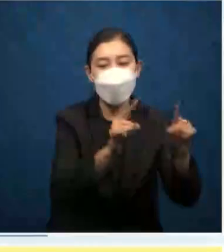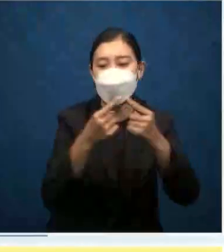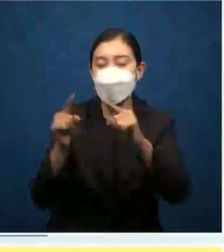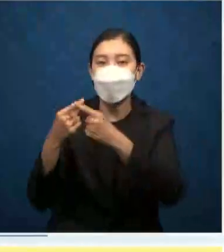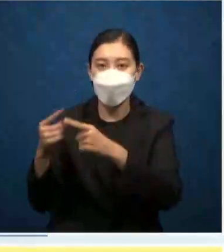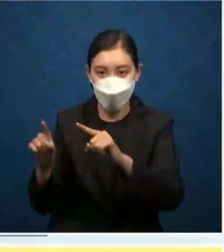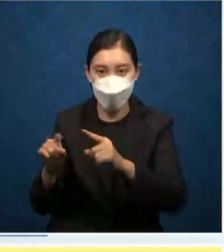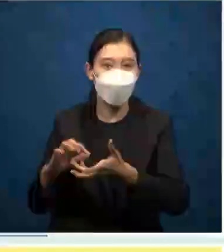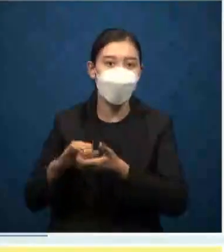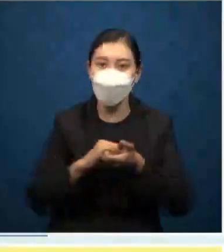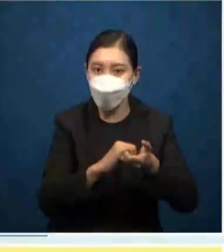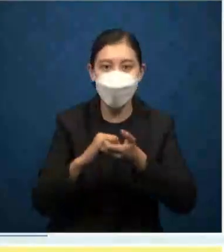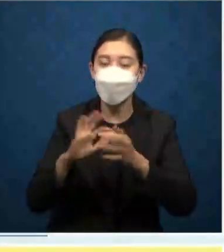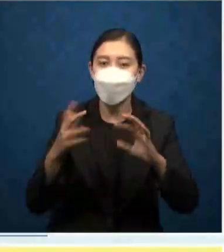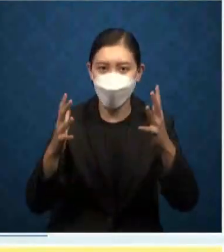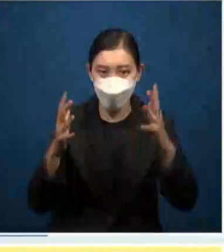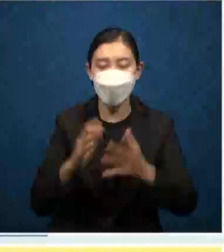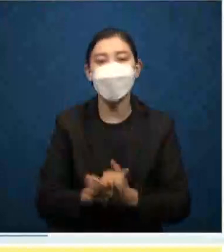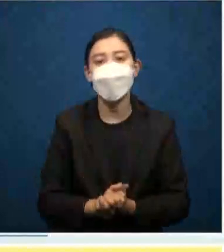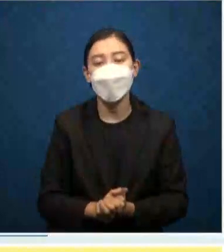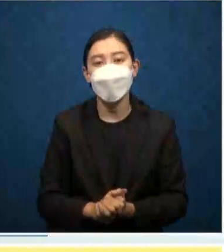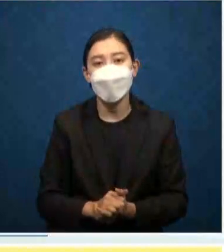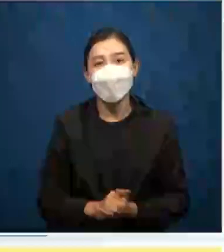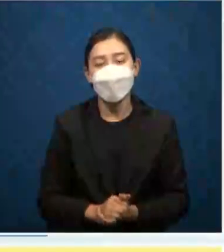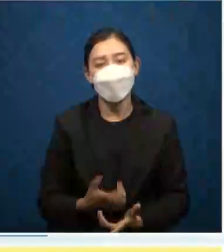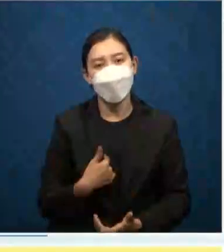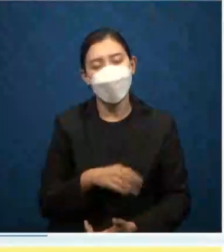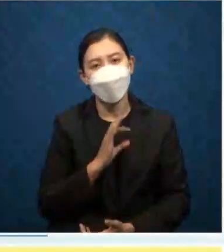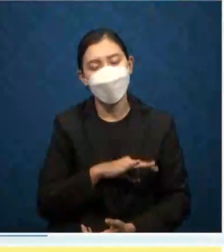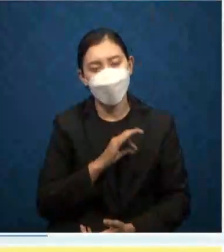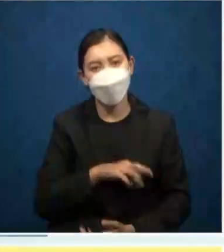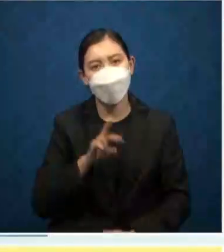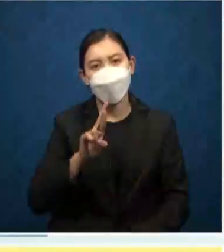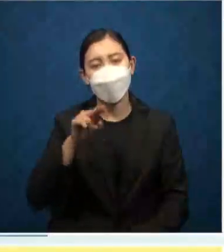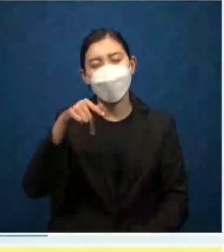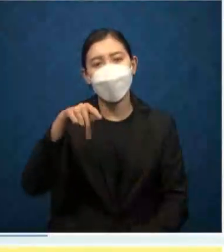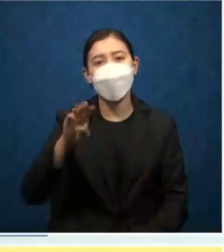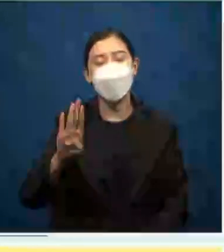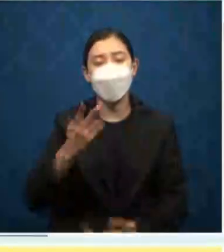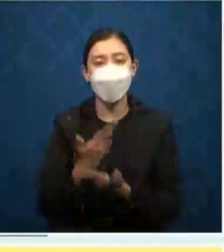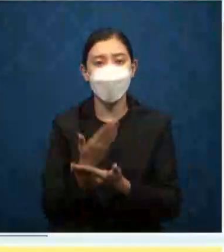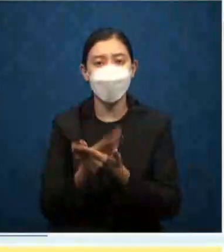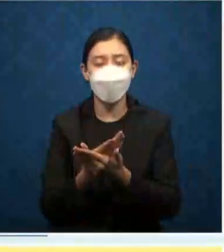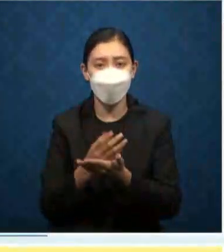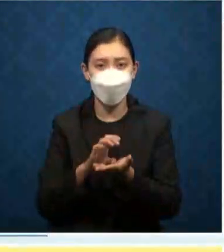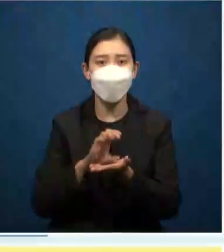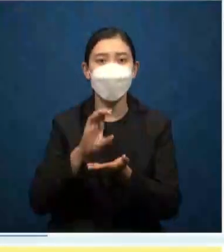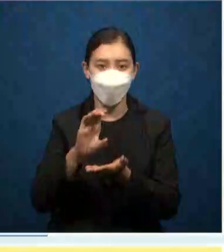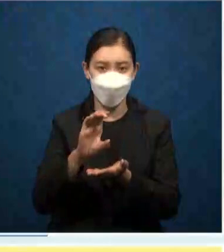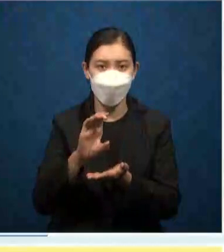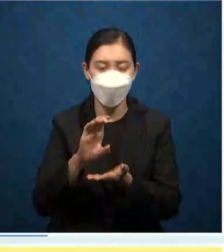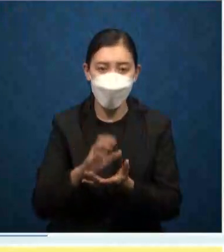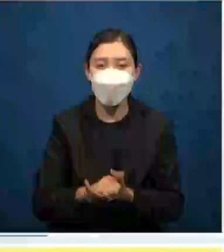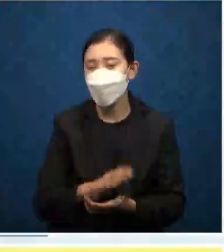มันเพียงแต่มาระบุบูรณาการอยู่ในพรบ.งบประมาณผมทราบว่าในทางปฏิบัติก็มีหน่วยงานที่เป็น